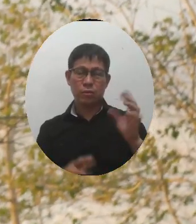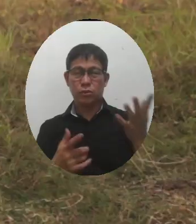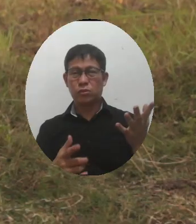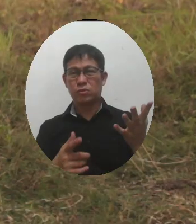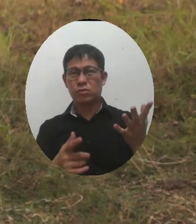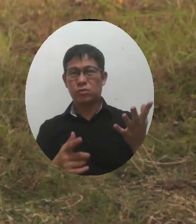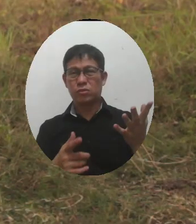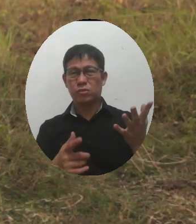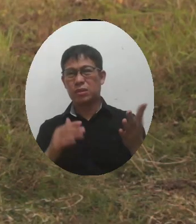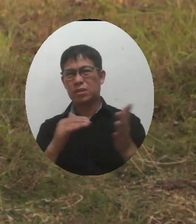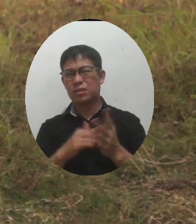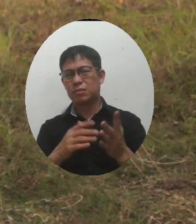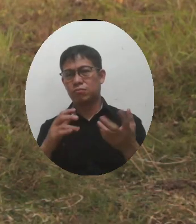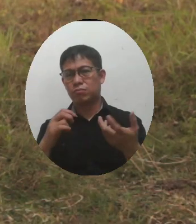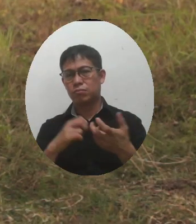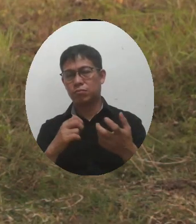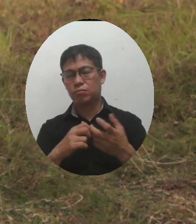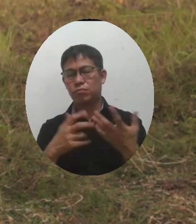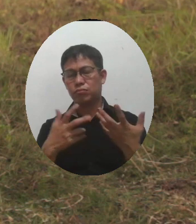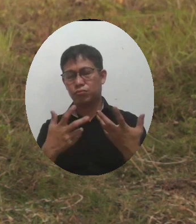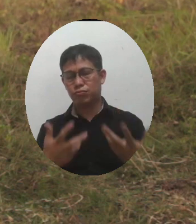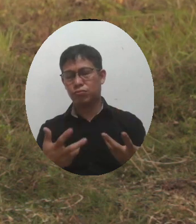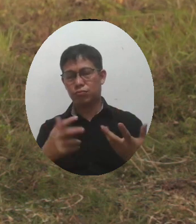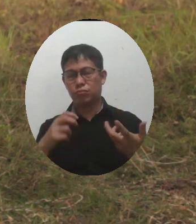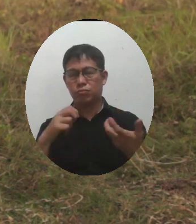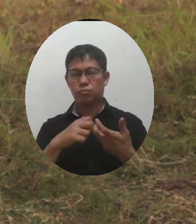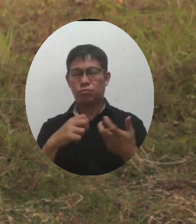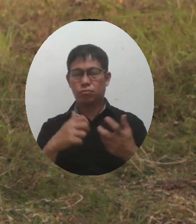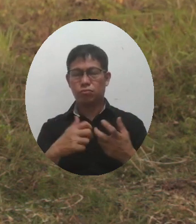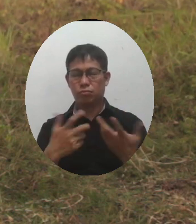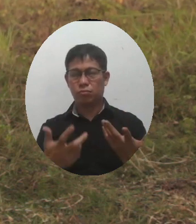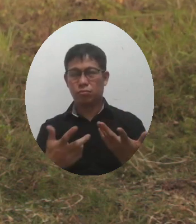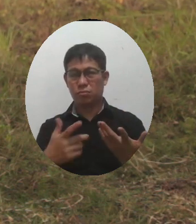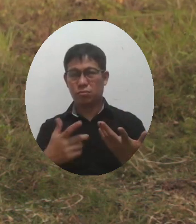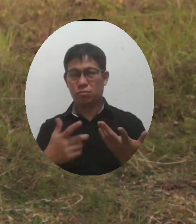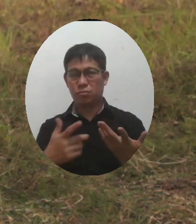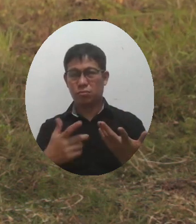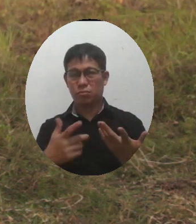Mas pinabigat pa po yung sitwasyon namin